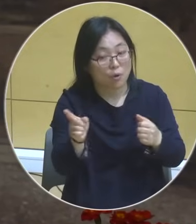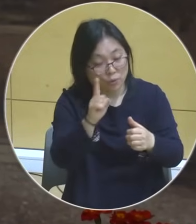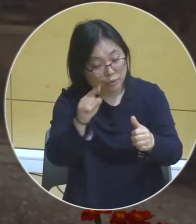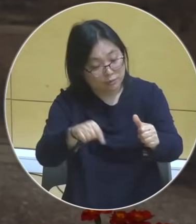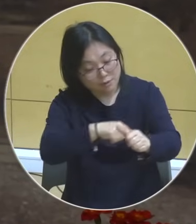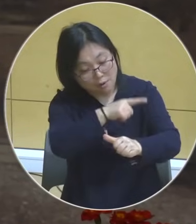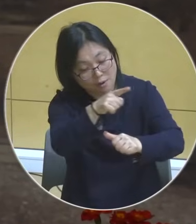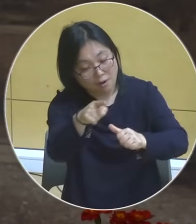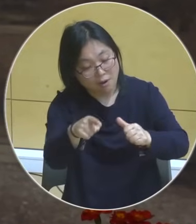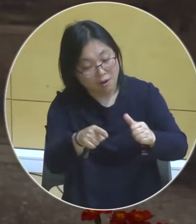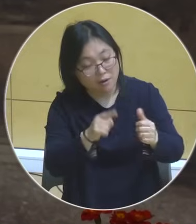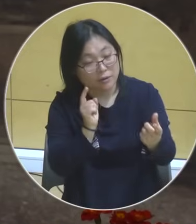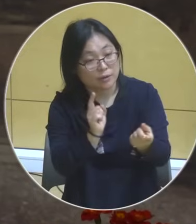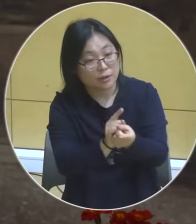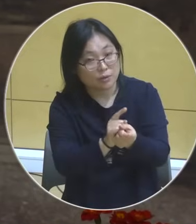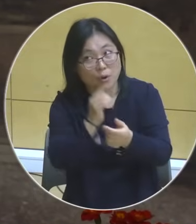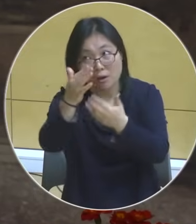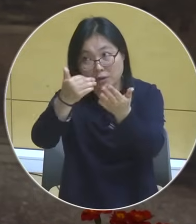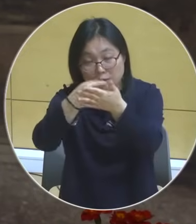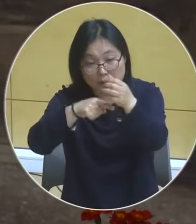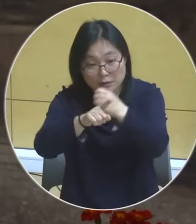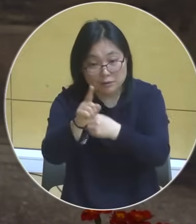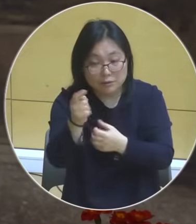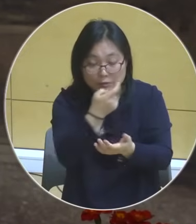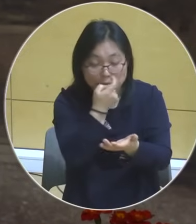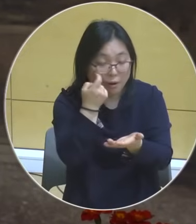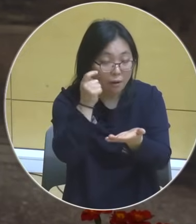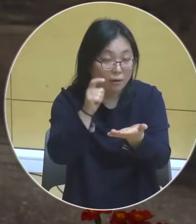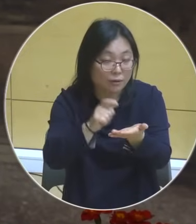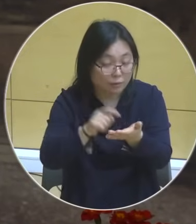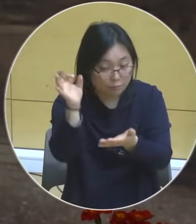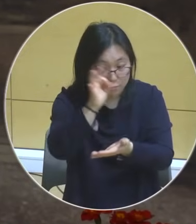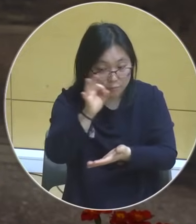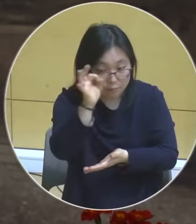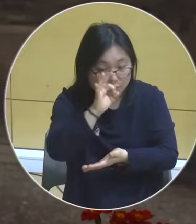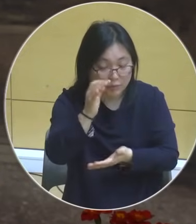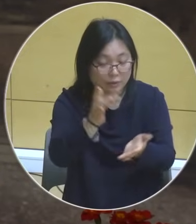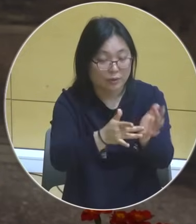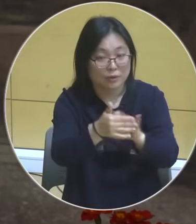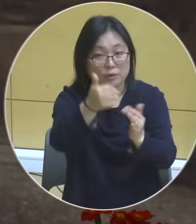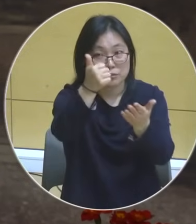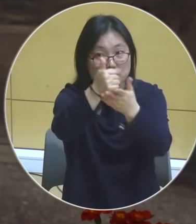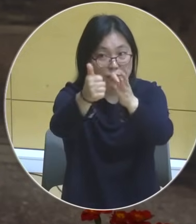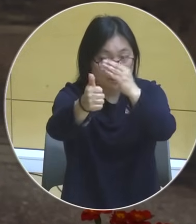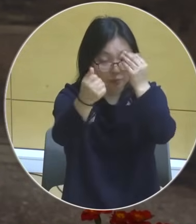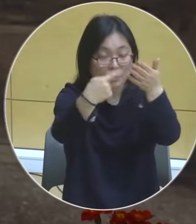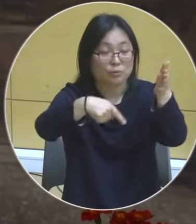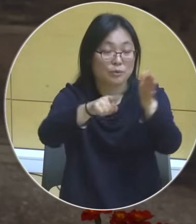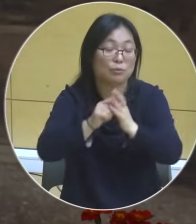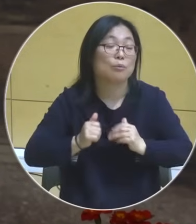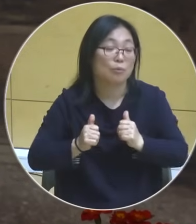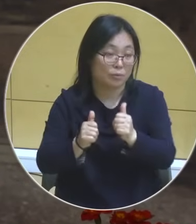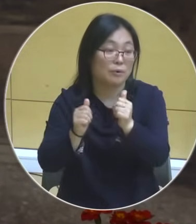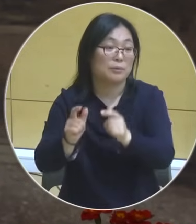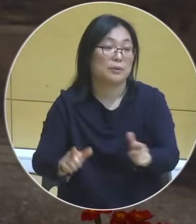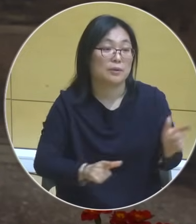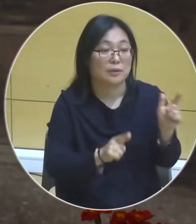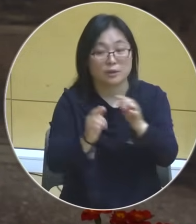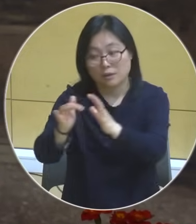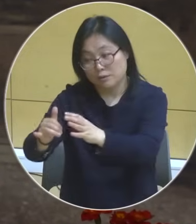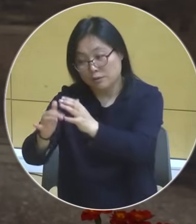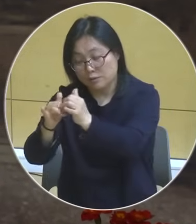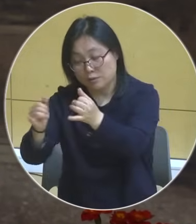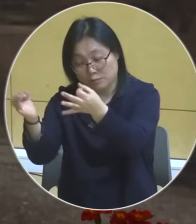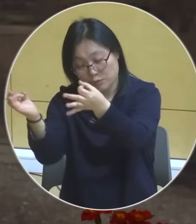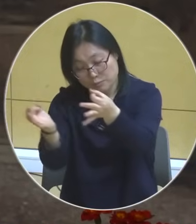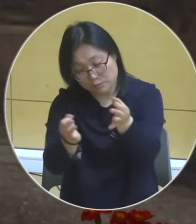상황 속에서도 하나님의 뜻이 무엇인가를 찾았고 예수를 닮아가는 삶을 그들은 살았습니다. 이것이 세상 사람들